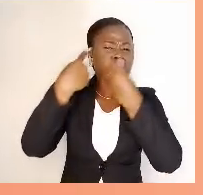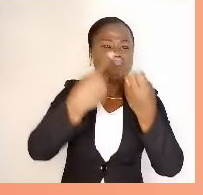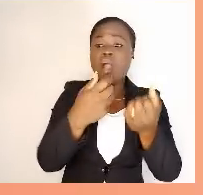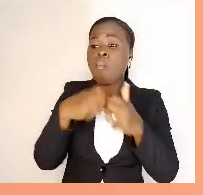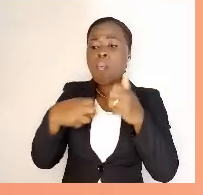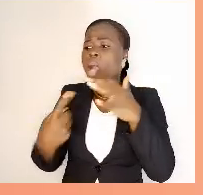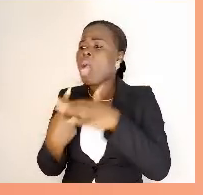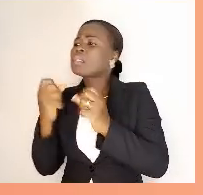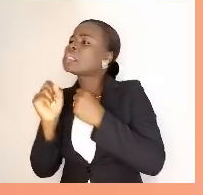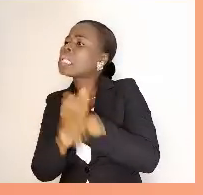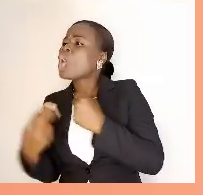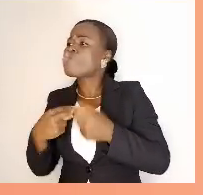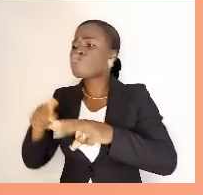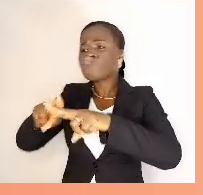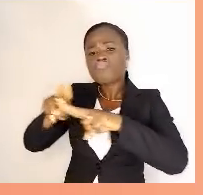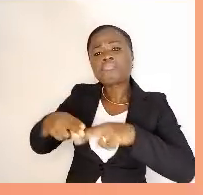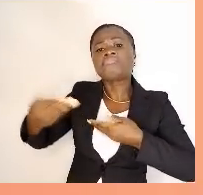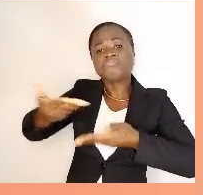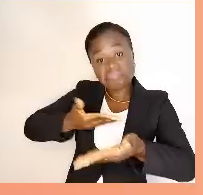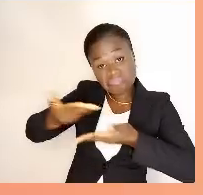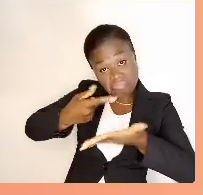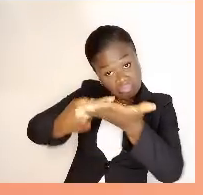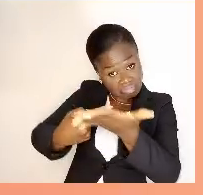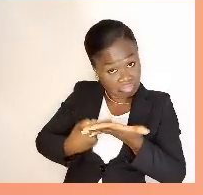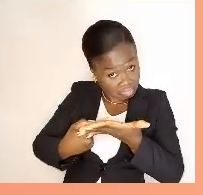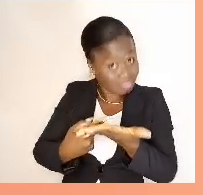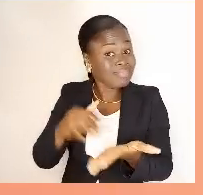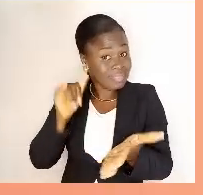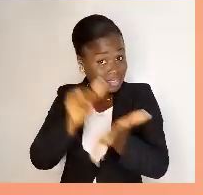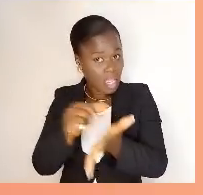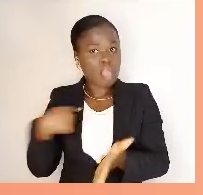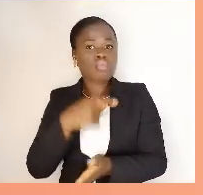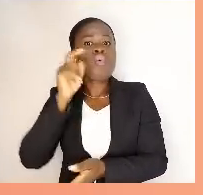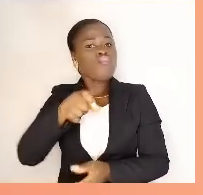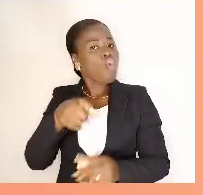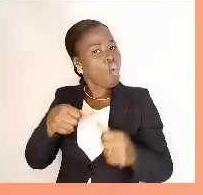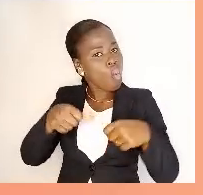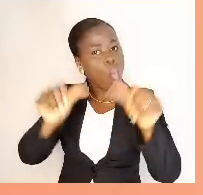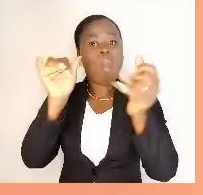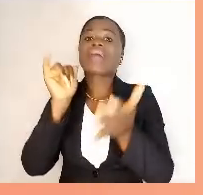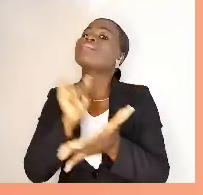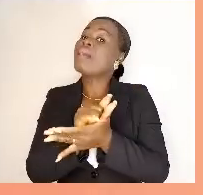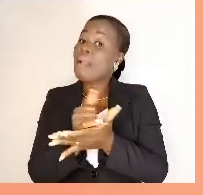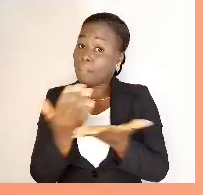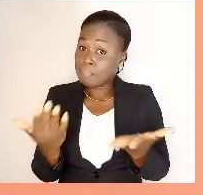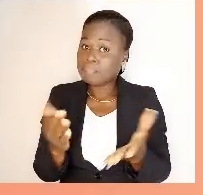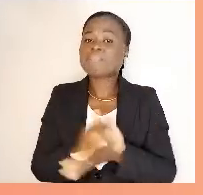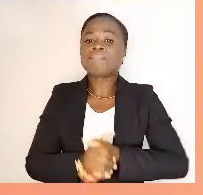ont traversé le temps et construit son histoire enviée.